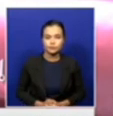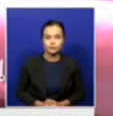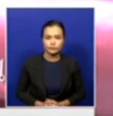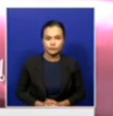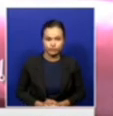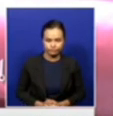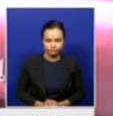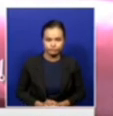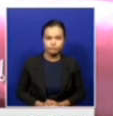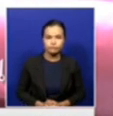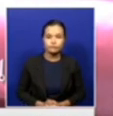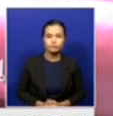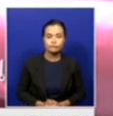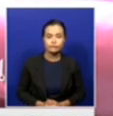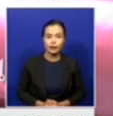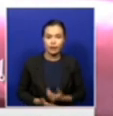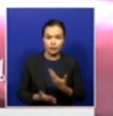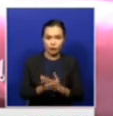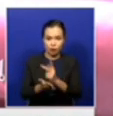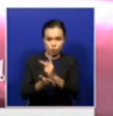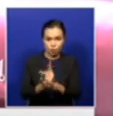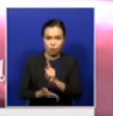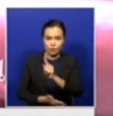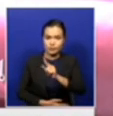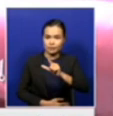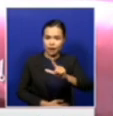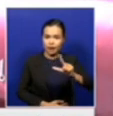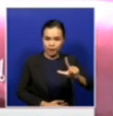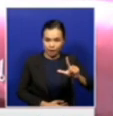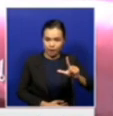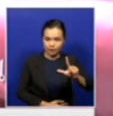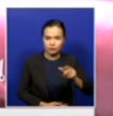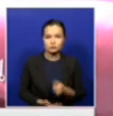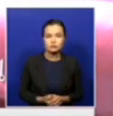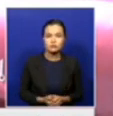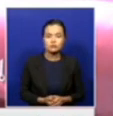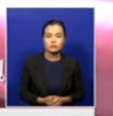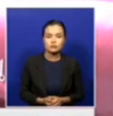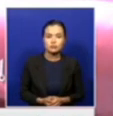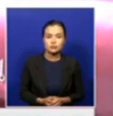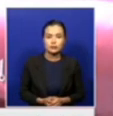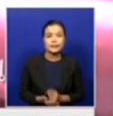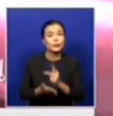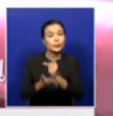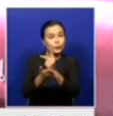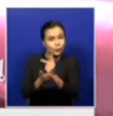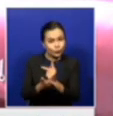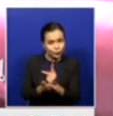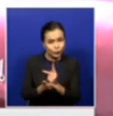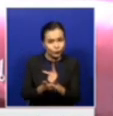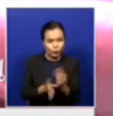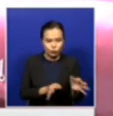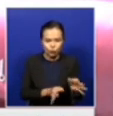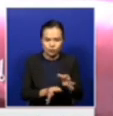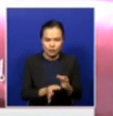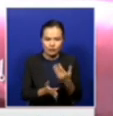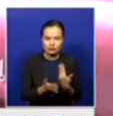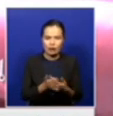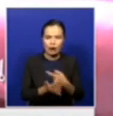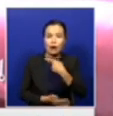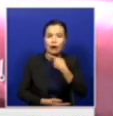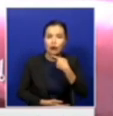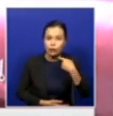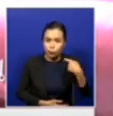เพราะนอกเหนือไปจากที่กู้1ล้านล้านเนี่ยนะครับท่านจะต้องไปกู้ชดเชยการขาดดุลงบประมาณของ